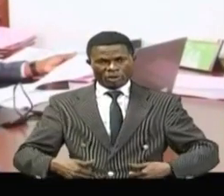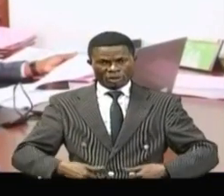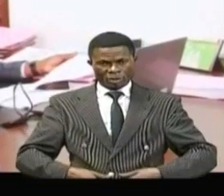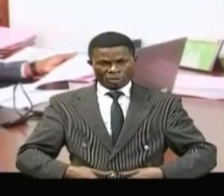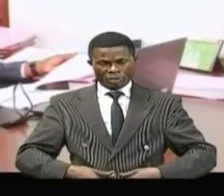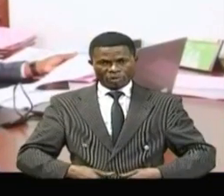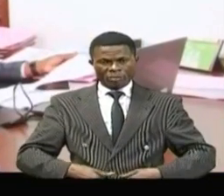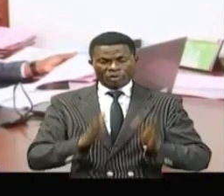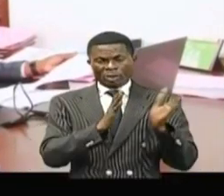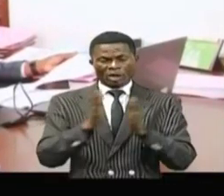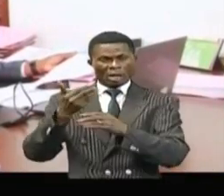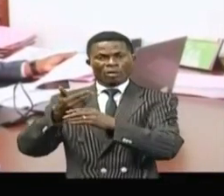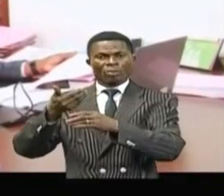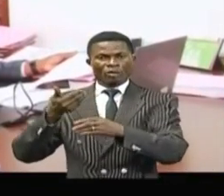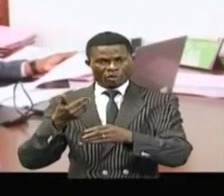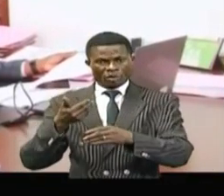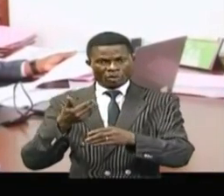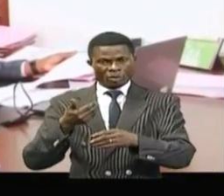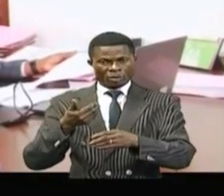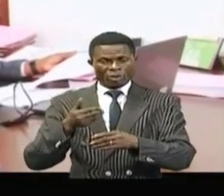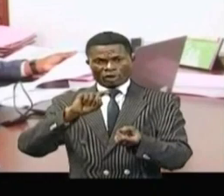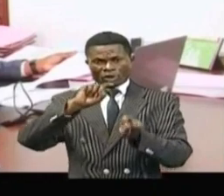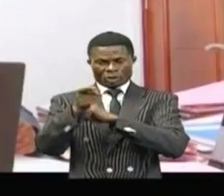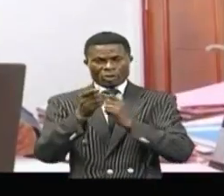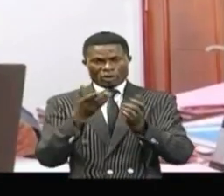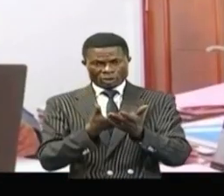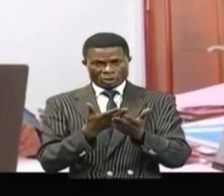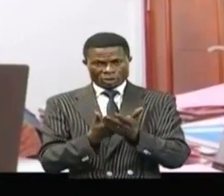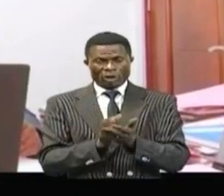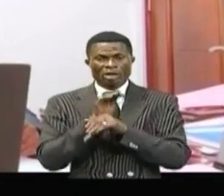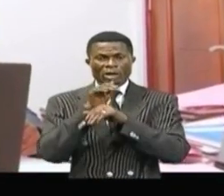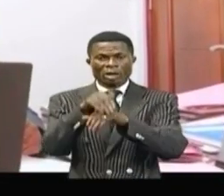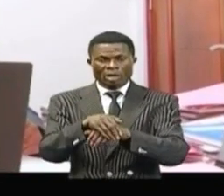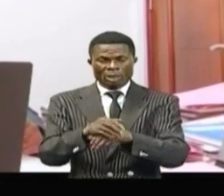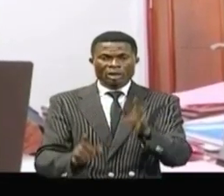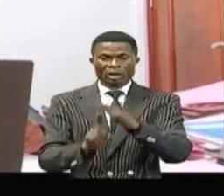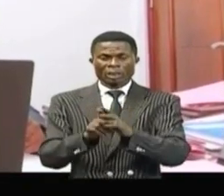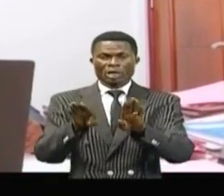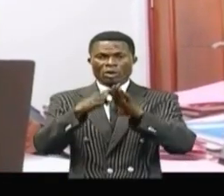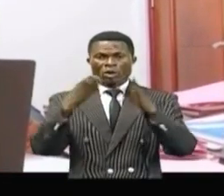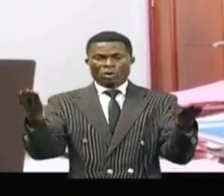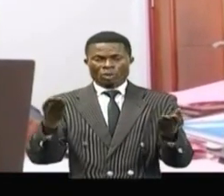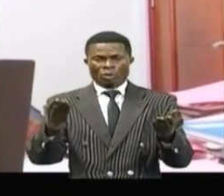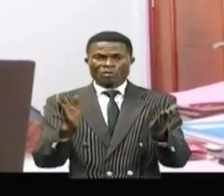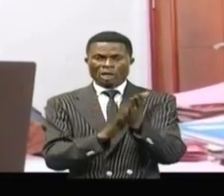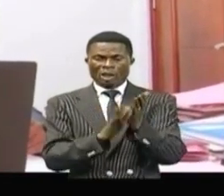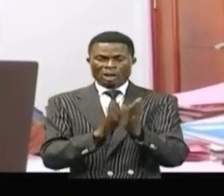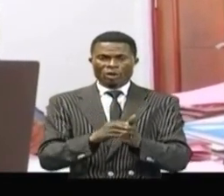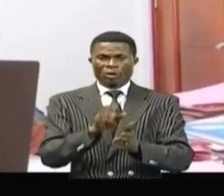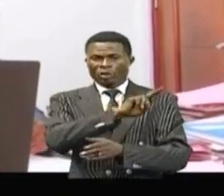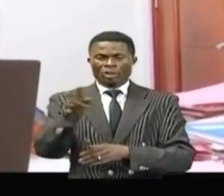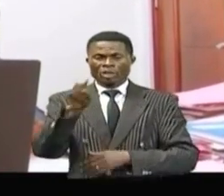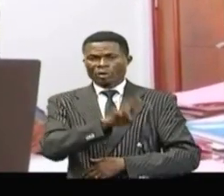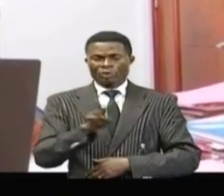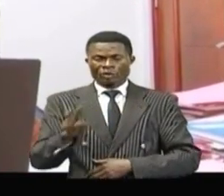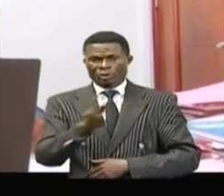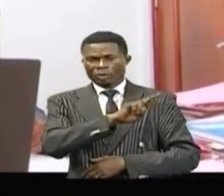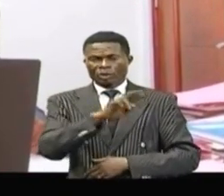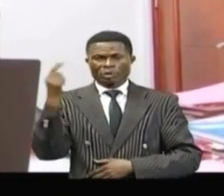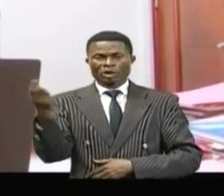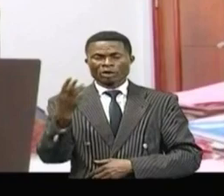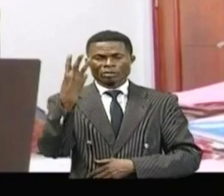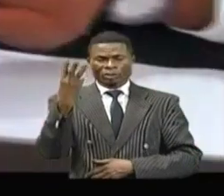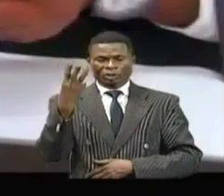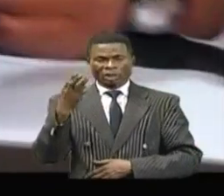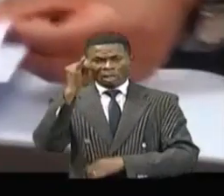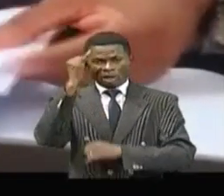été préconisé que cette réforme intervienne dès la rentrée 2022-2023. Les conclusions des